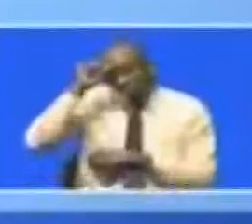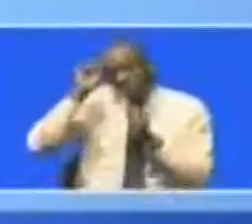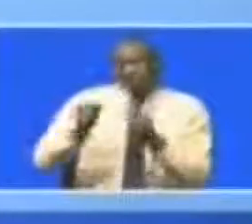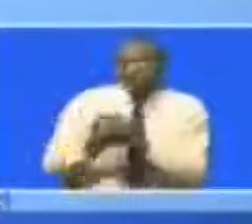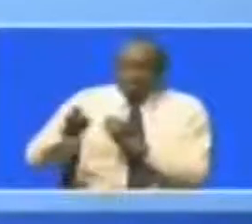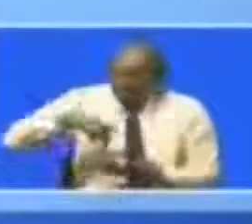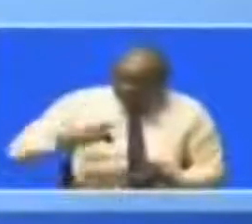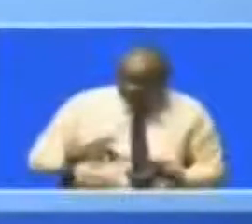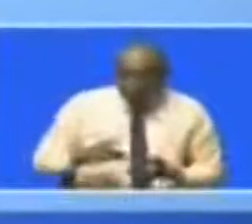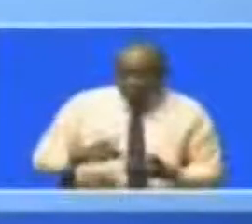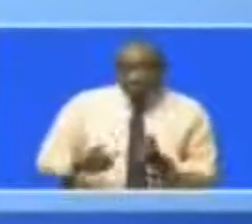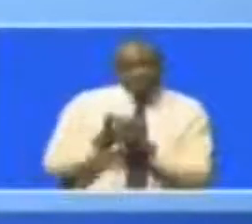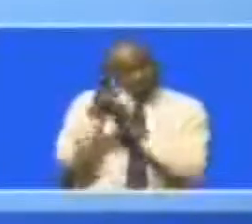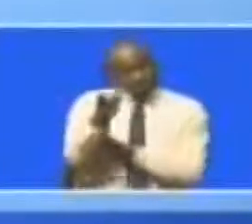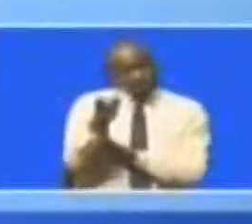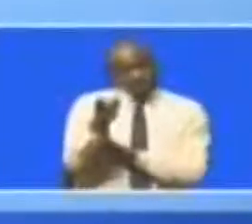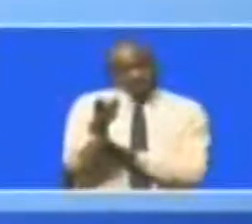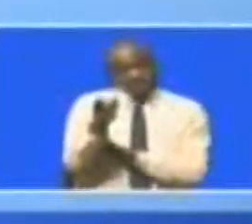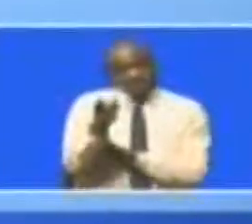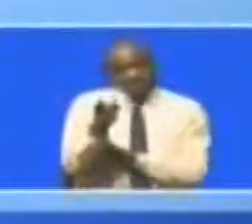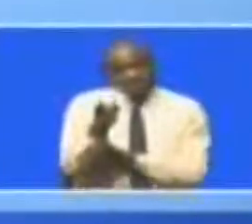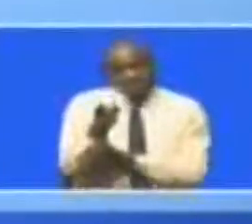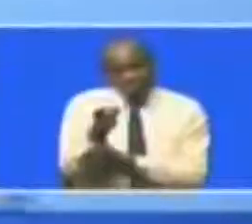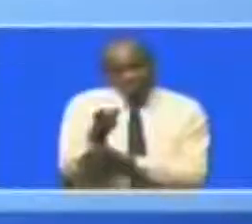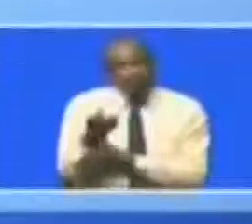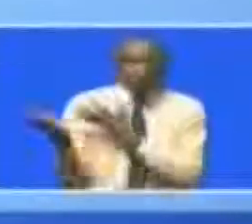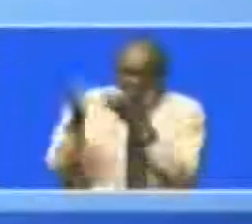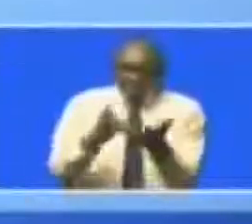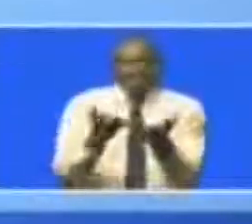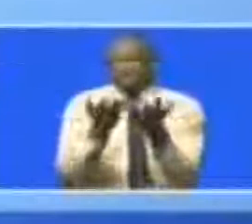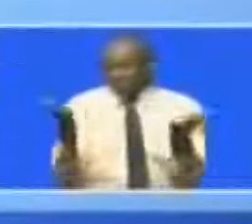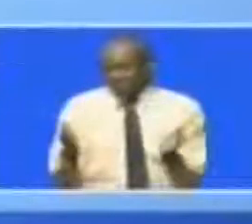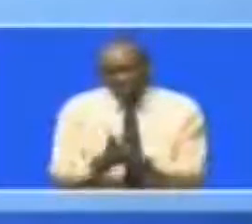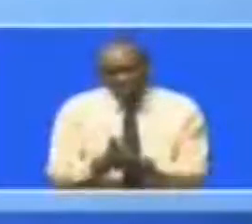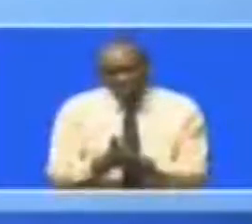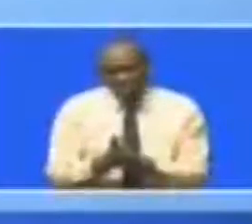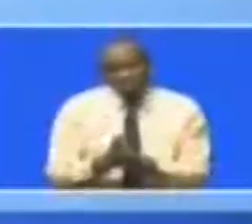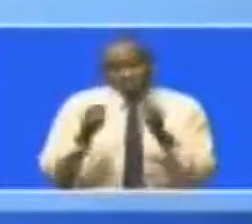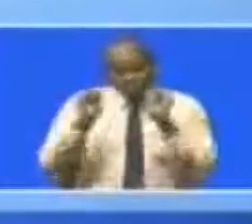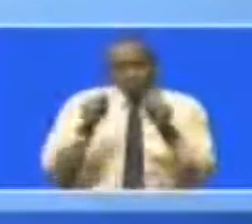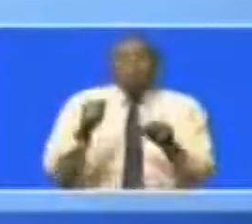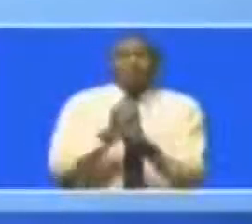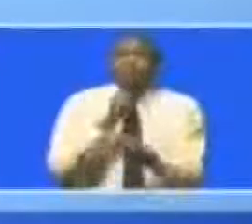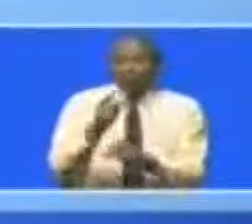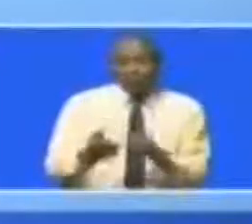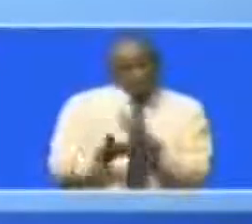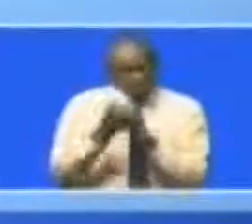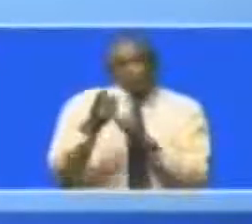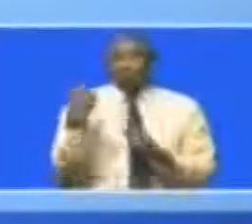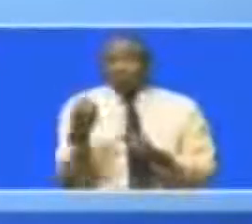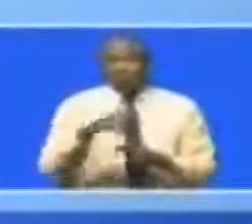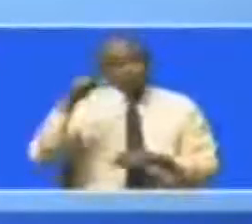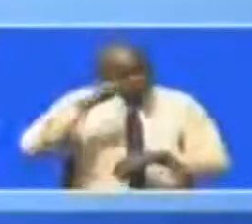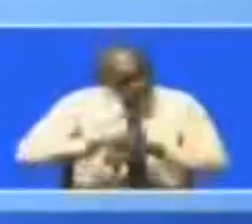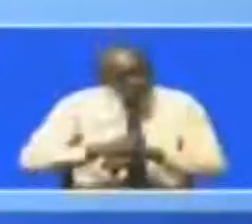tusaidia ama iwasaidie wao, walete vifaa ambavyo vitaanishwa kwamba yes, wameenda shule hata kama